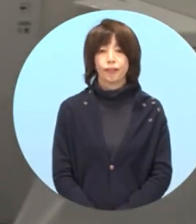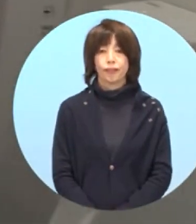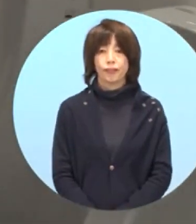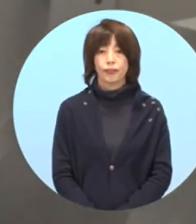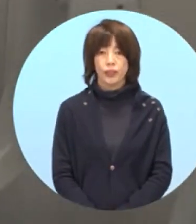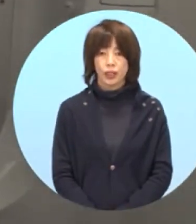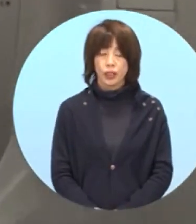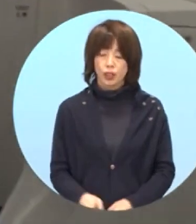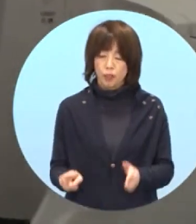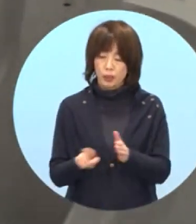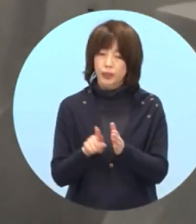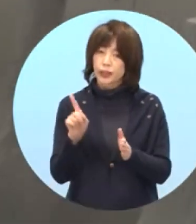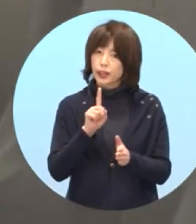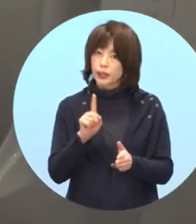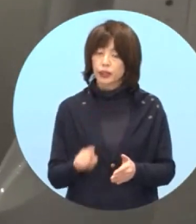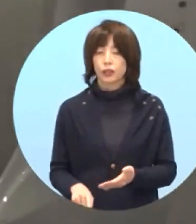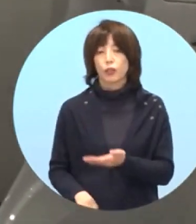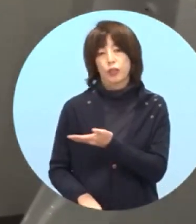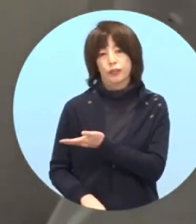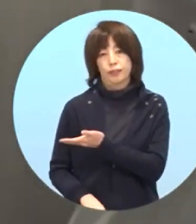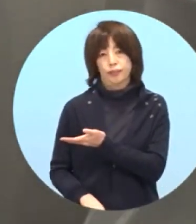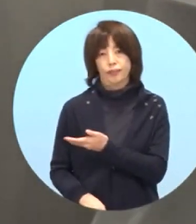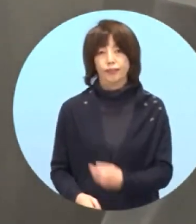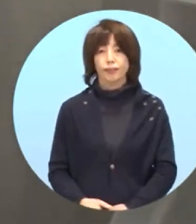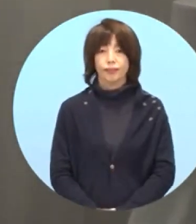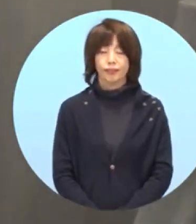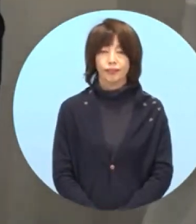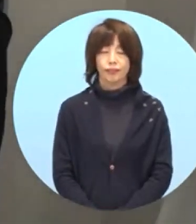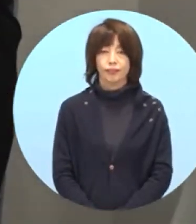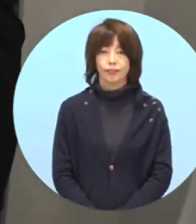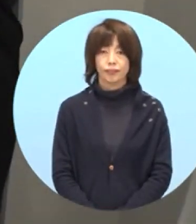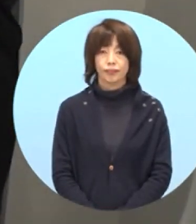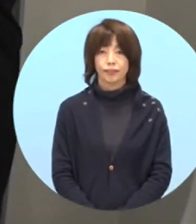その設備はこちらです。